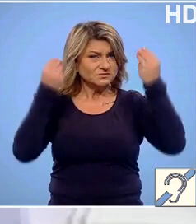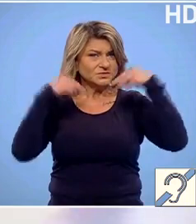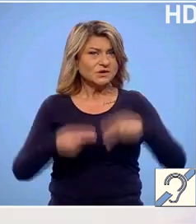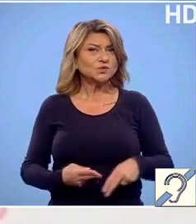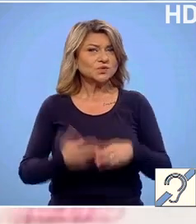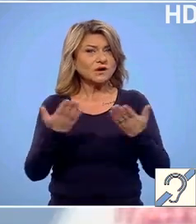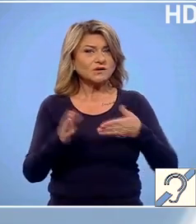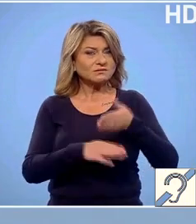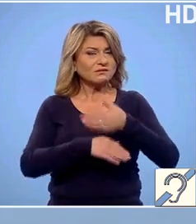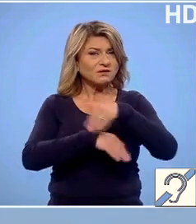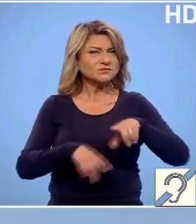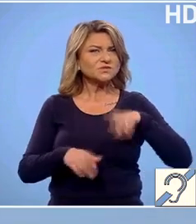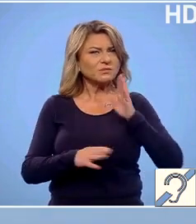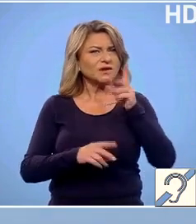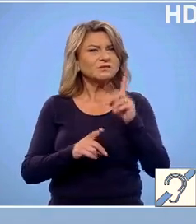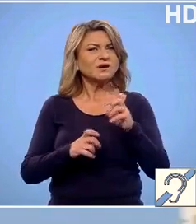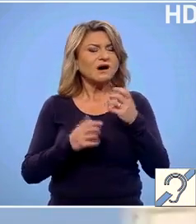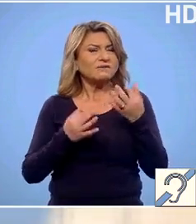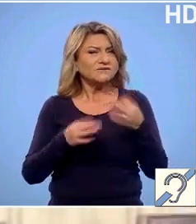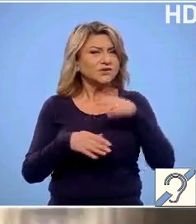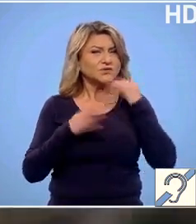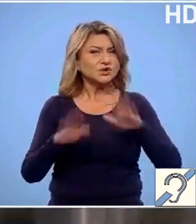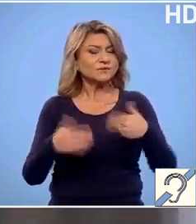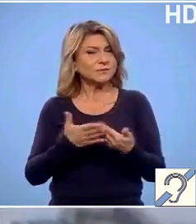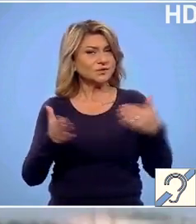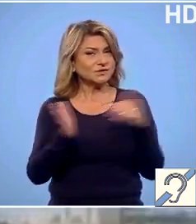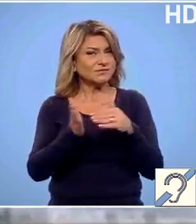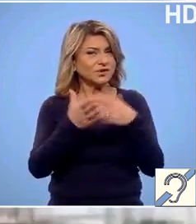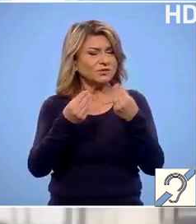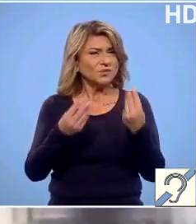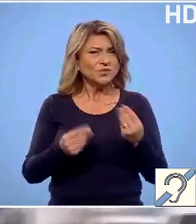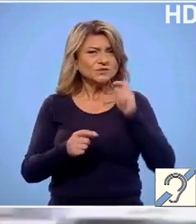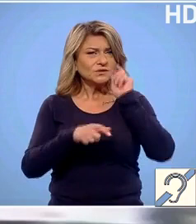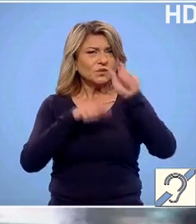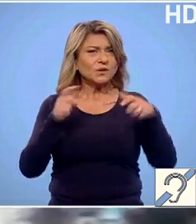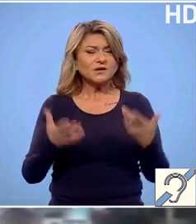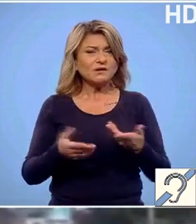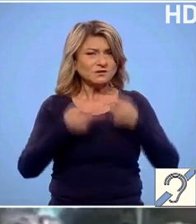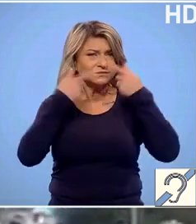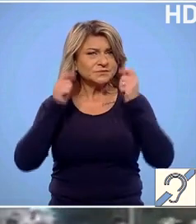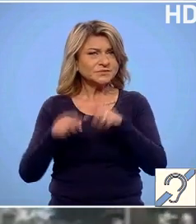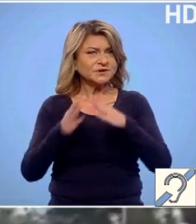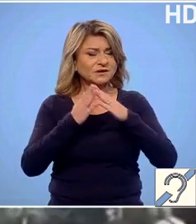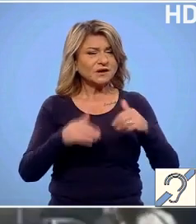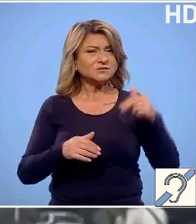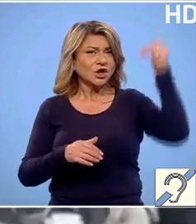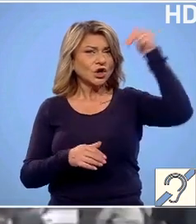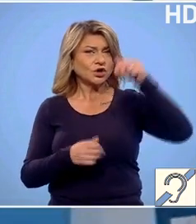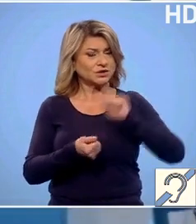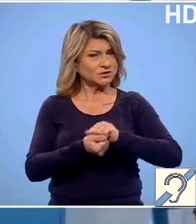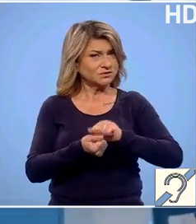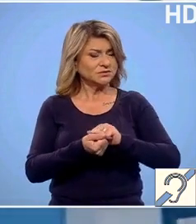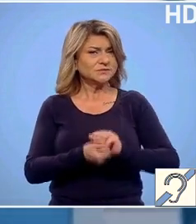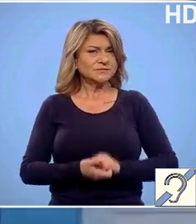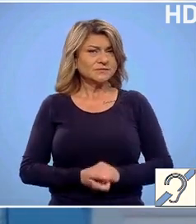care trec granița sunt departe de a fi suficiente pentru nevoile sutelor de mii de oameni care și-au părăsit locuințele din nordul